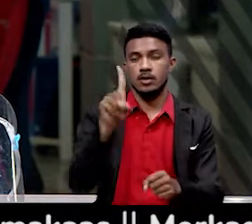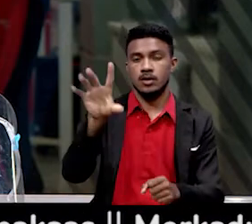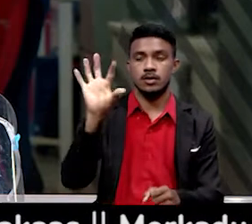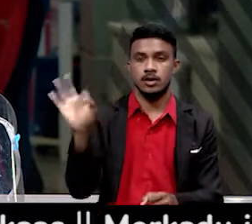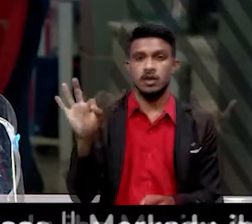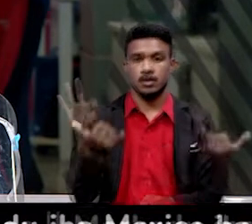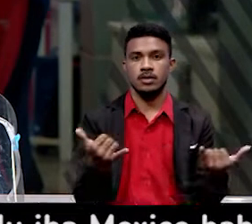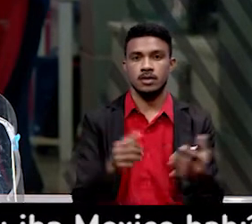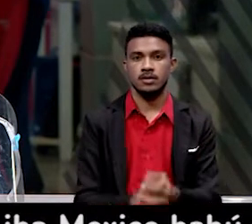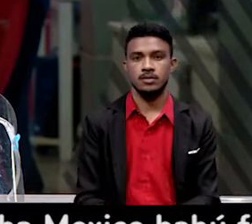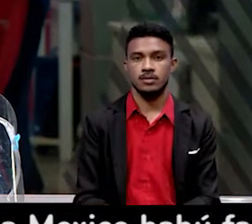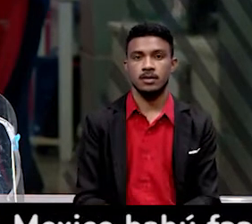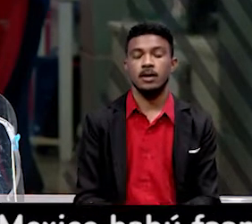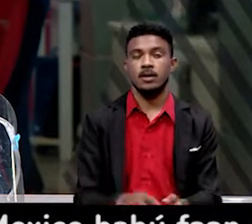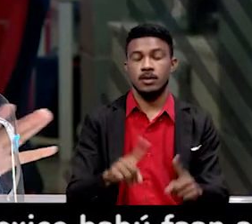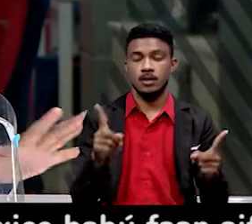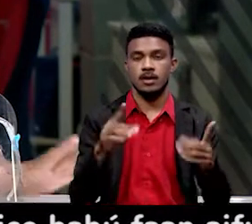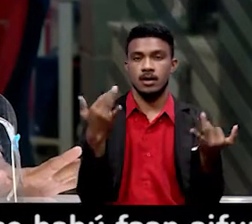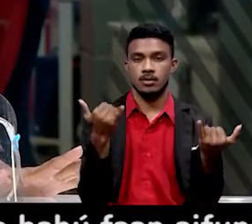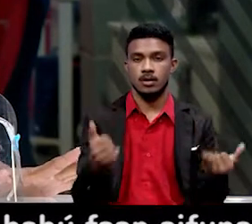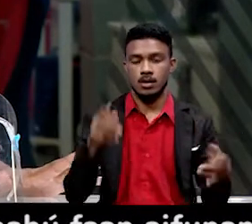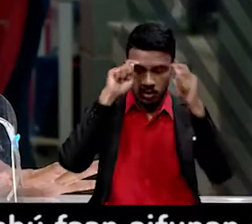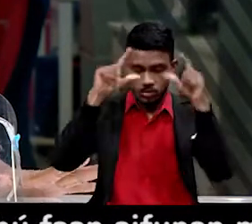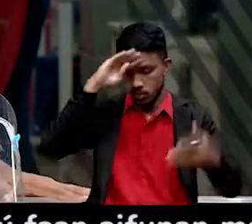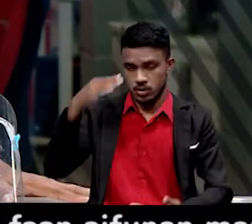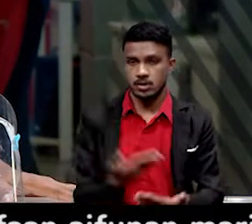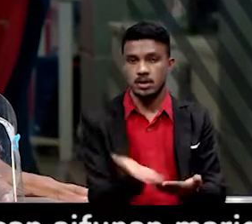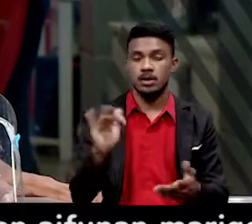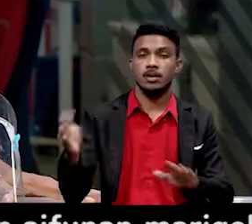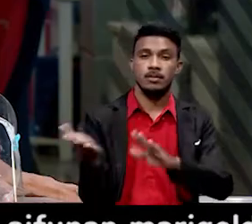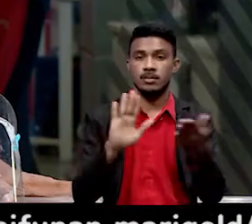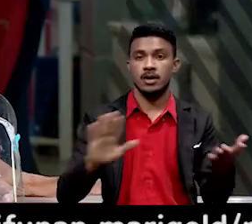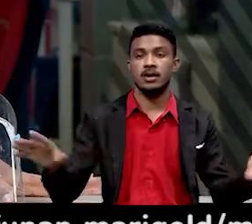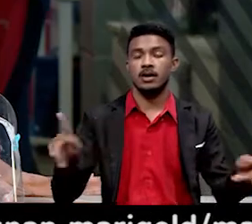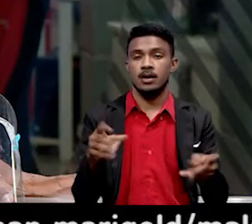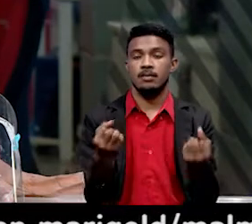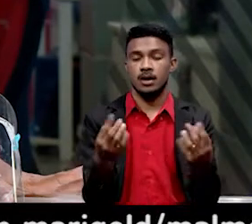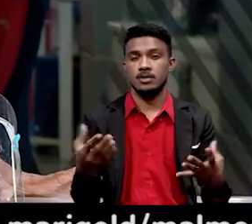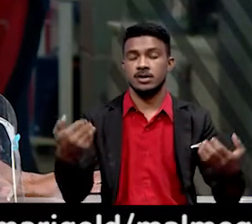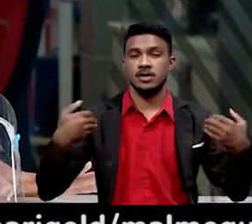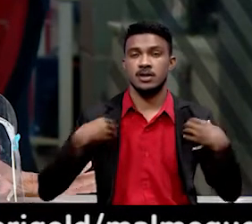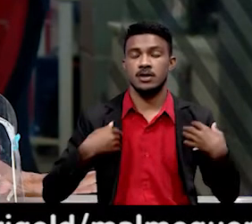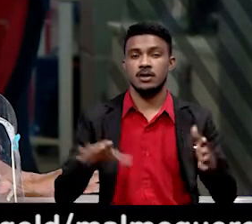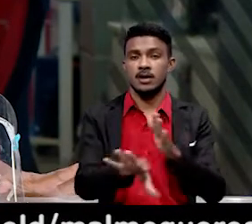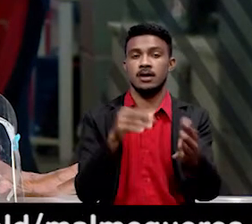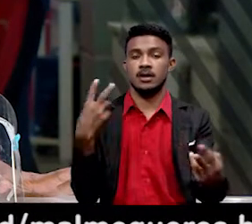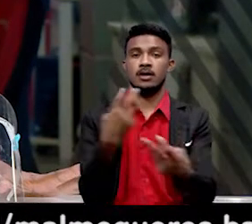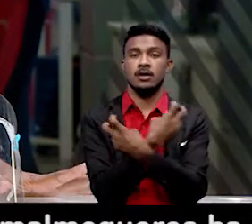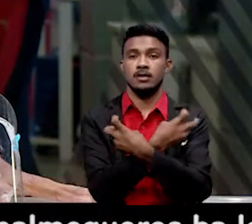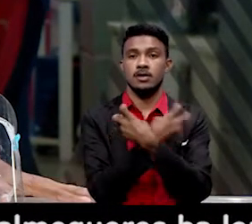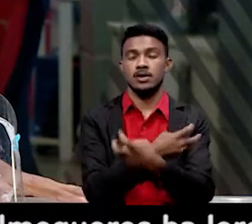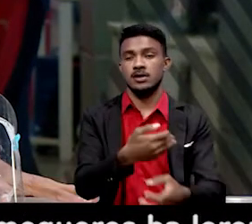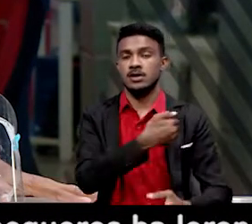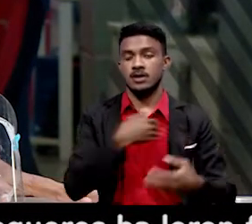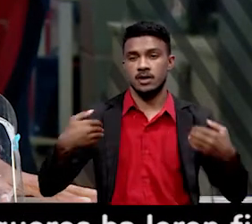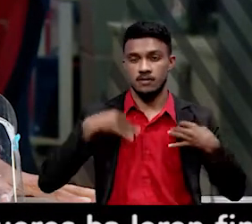resin ida. Mai beto agora, Timor-Wan sir nebe mate ya massacre ne, maioria sidau que retang niruin, tamo sidau que informação